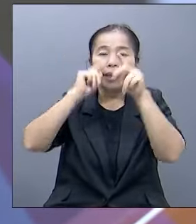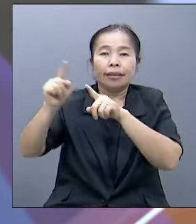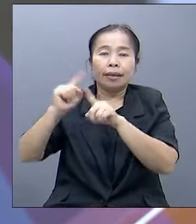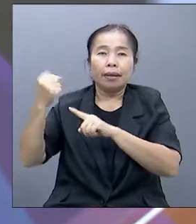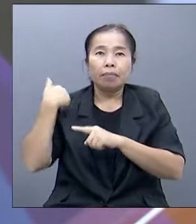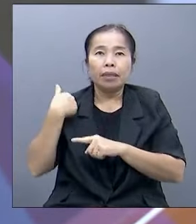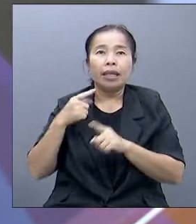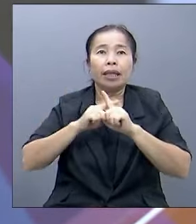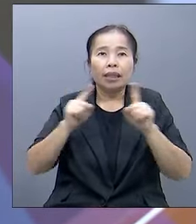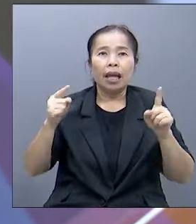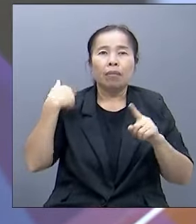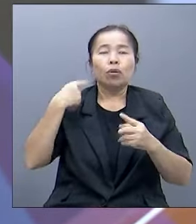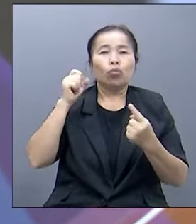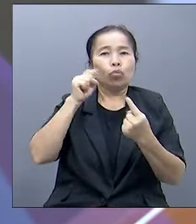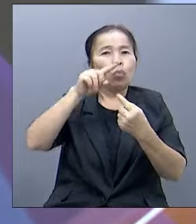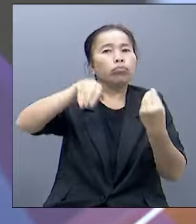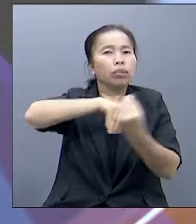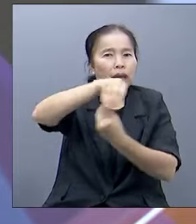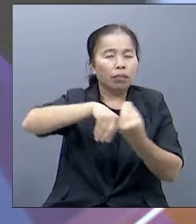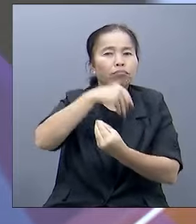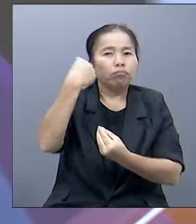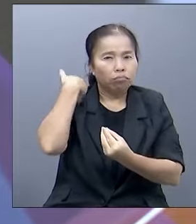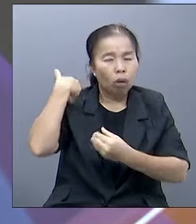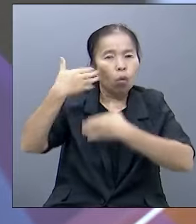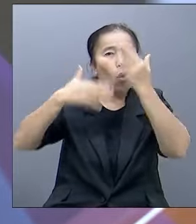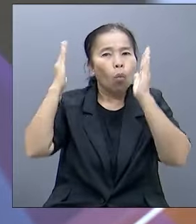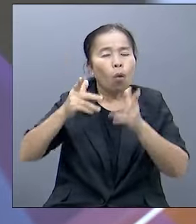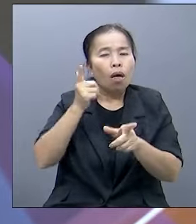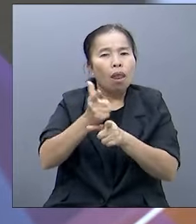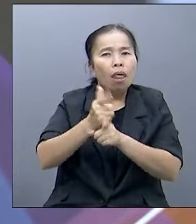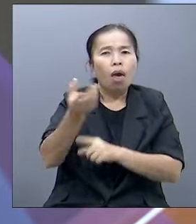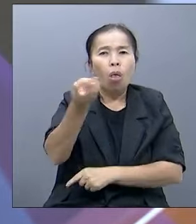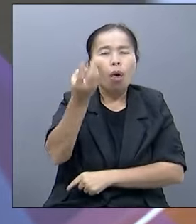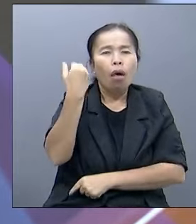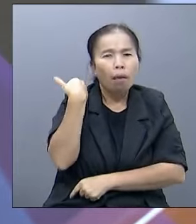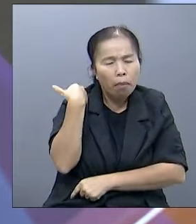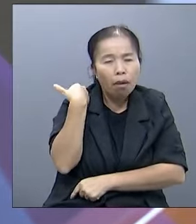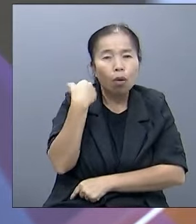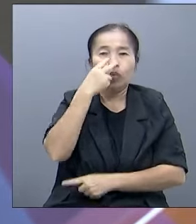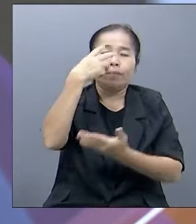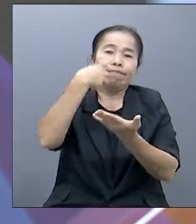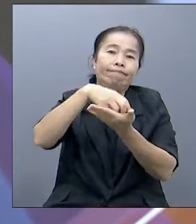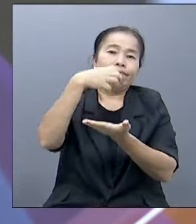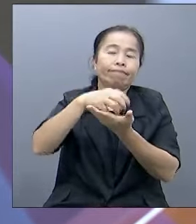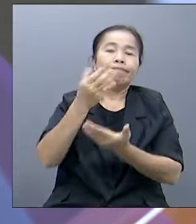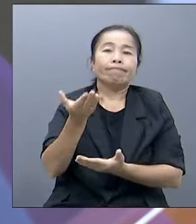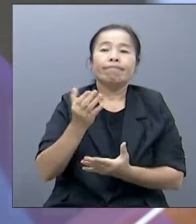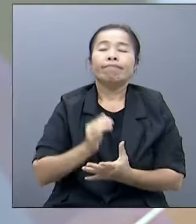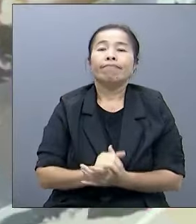าสทางเศรษฐกิจค่ะไปได้ไกลคนก็เลี้ยงน้อยด้วยเป็นอย่างไรติดตามได้ในช่วงพอดีพอเพียงค่ะ